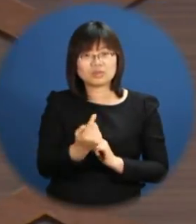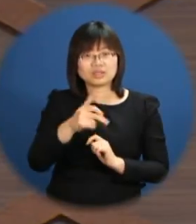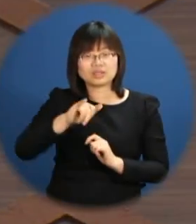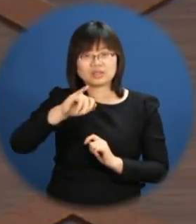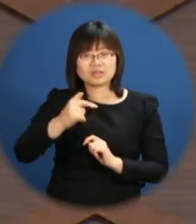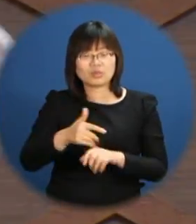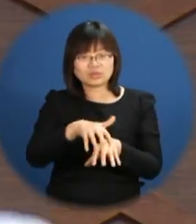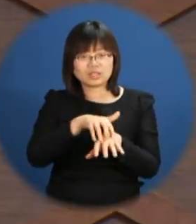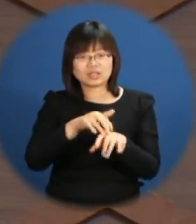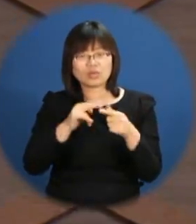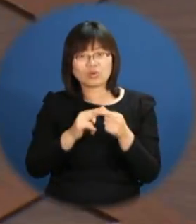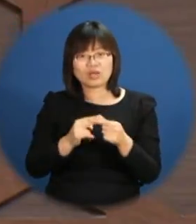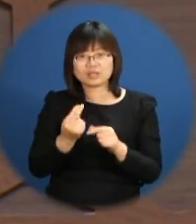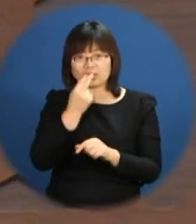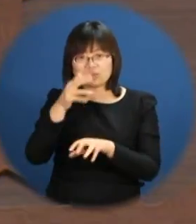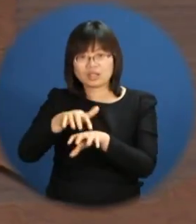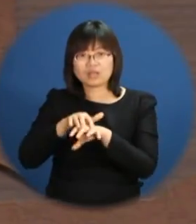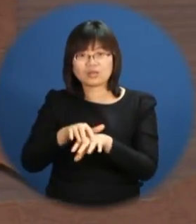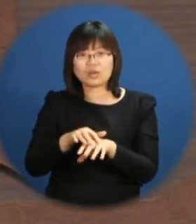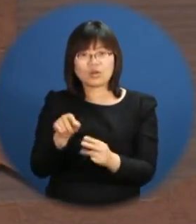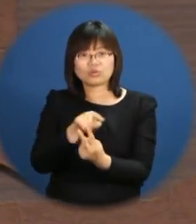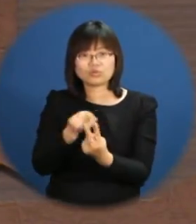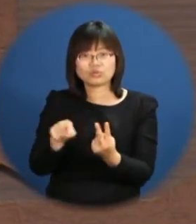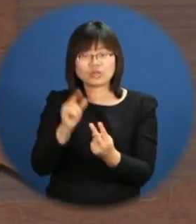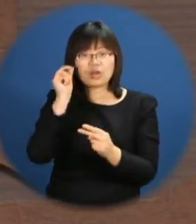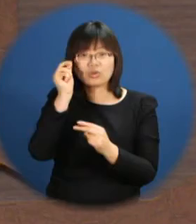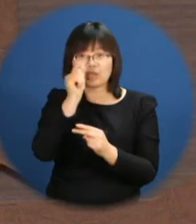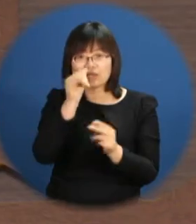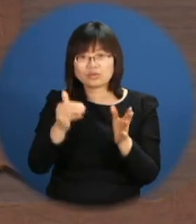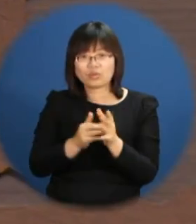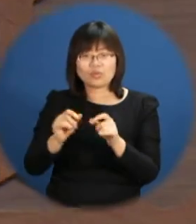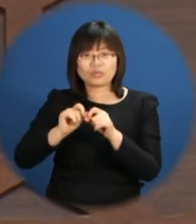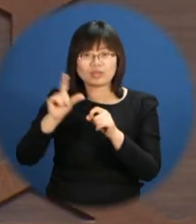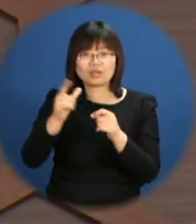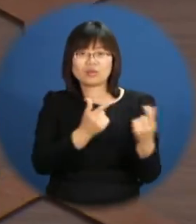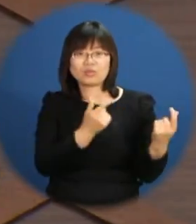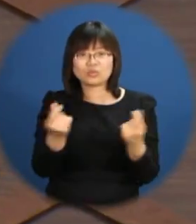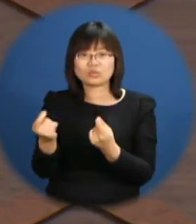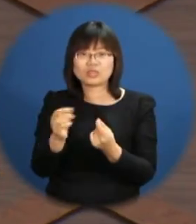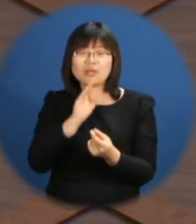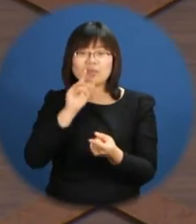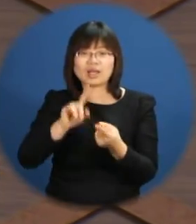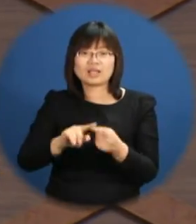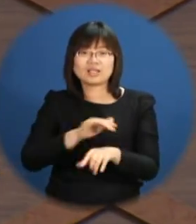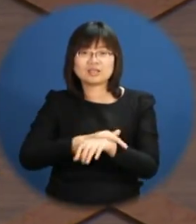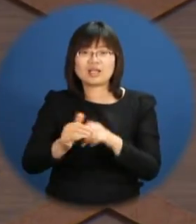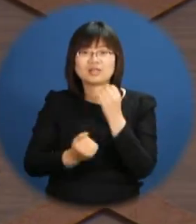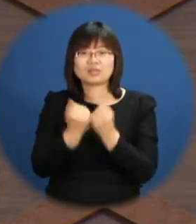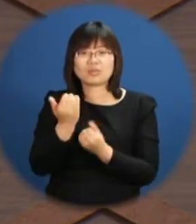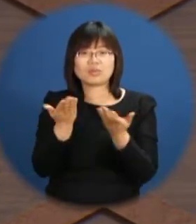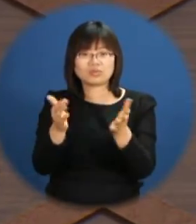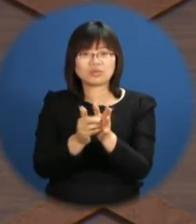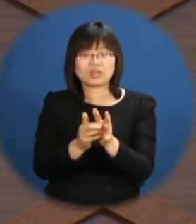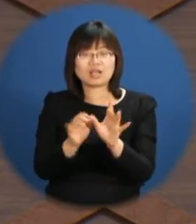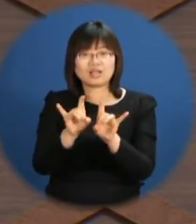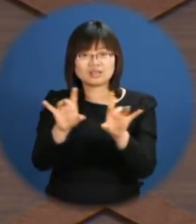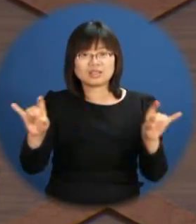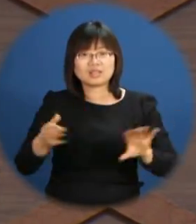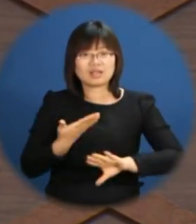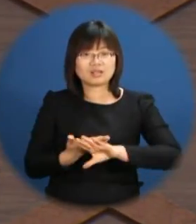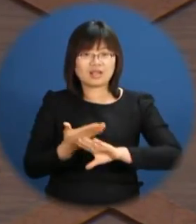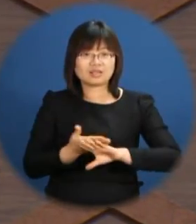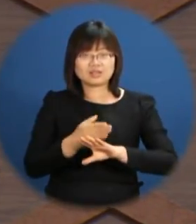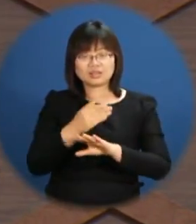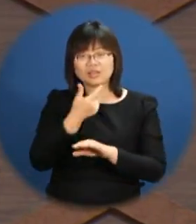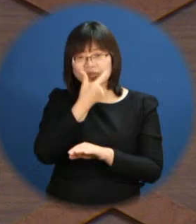랑이 찬 서체가 둘다 훌륭했고 대부분이 공통적인 사실대로 잘 설명 했고요 각자 다른